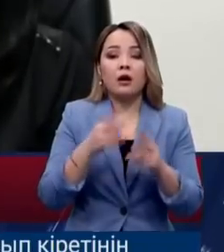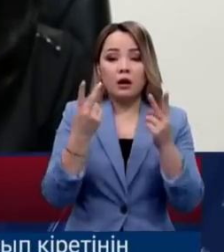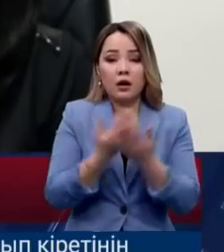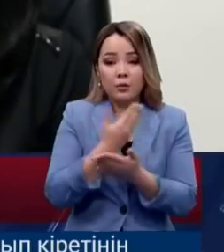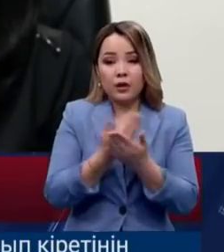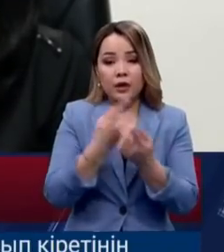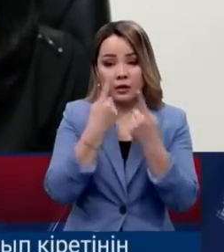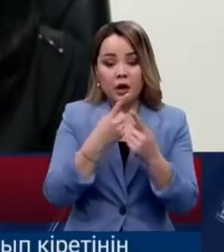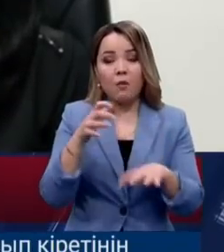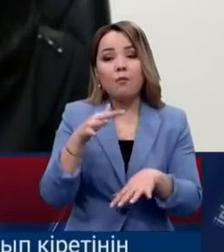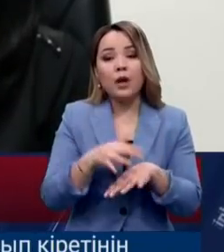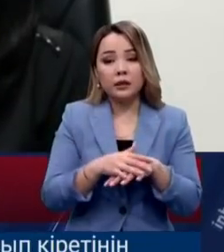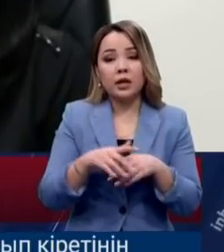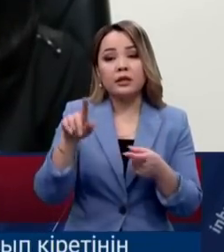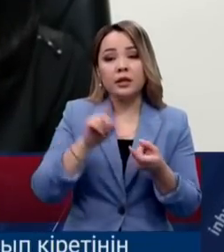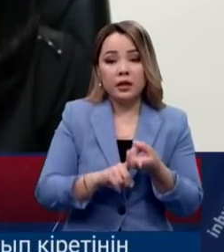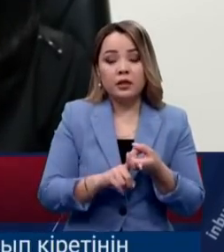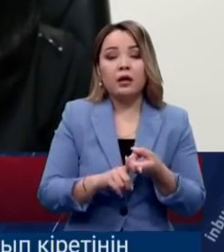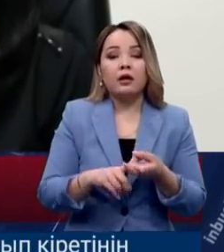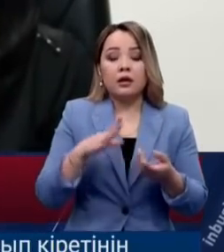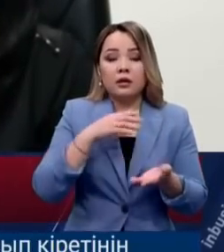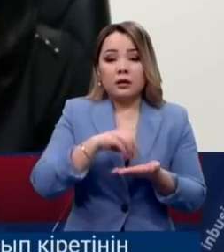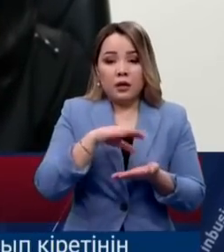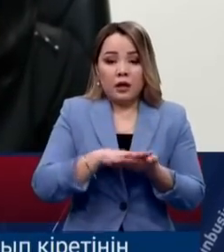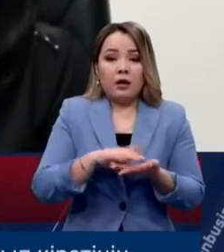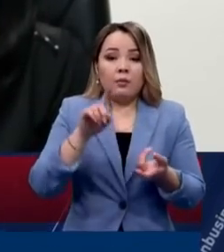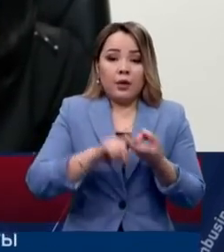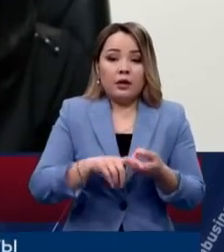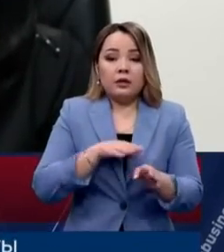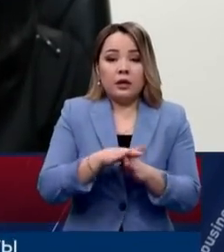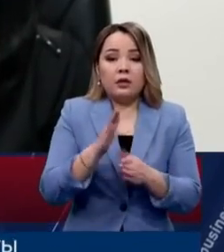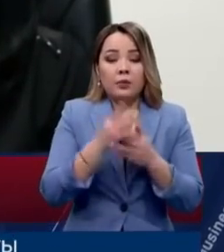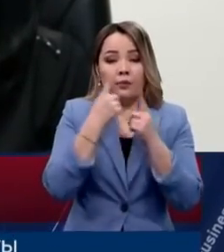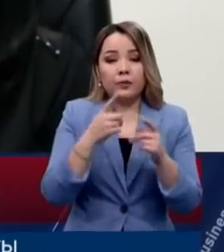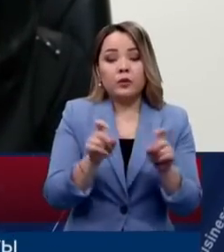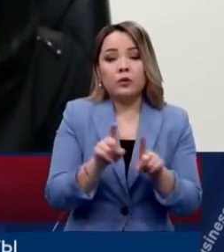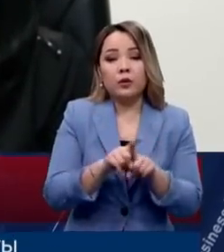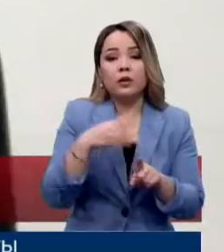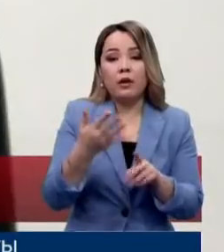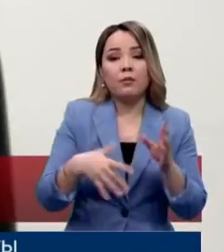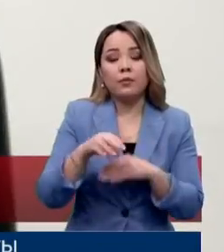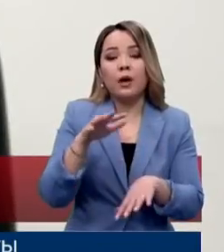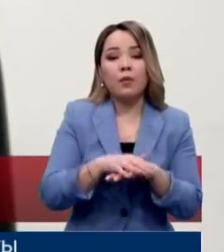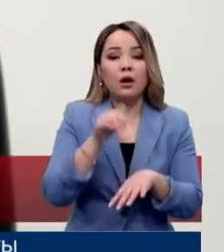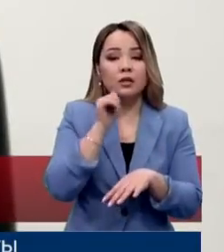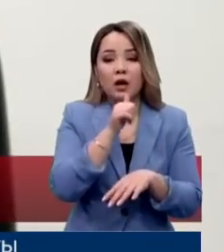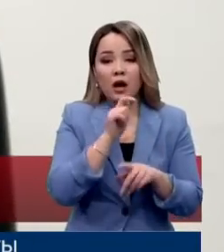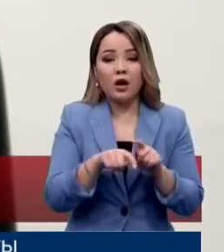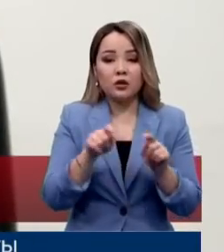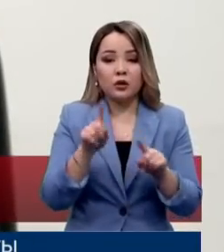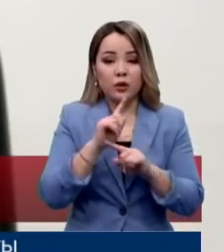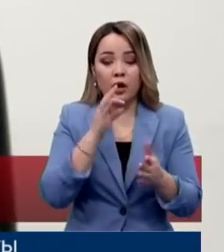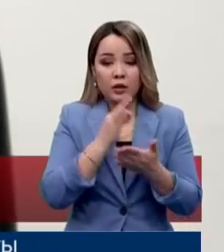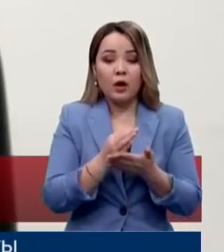ақпарат банктерден осы критерийге байланысты келеді. Яғни ол ақпарат дегеніміз, яғни бүкіл банктік құпиясын ашып береді деген сөз